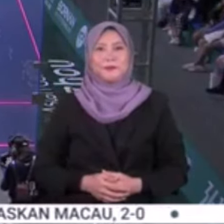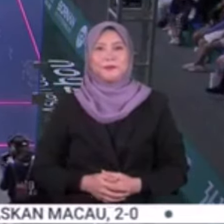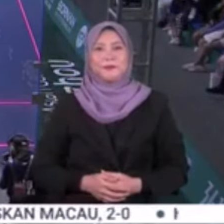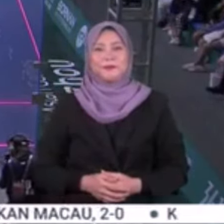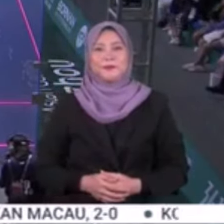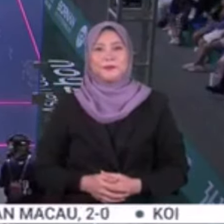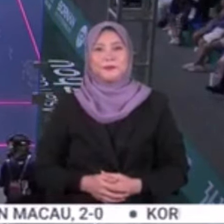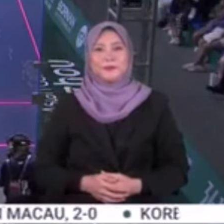ini